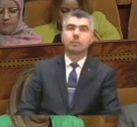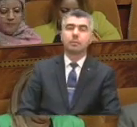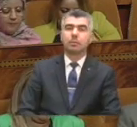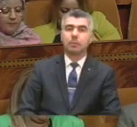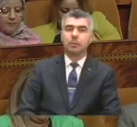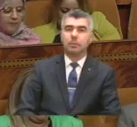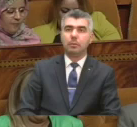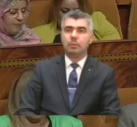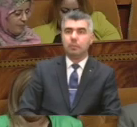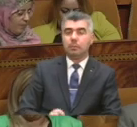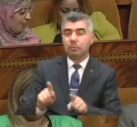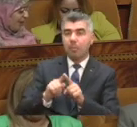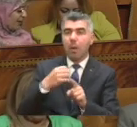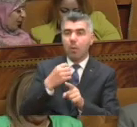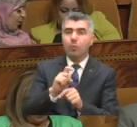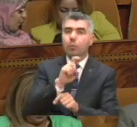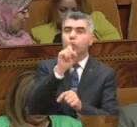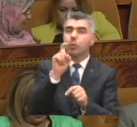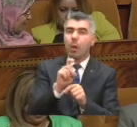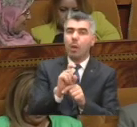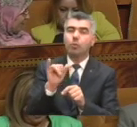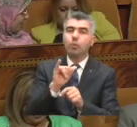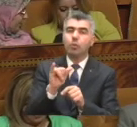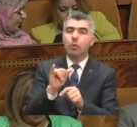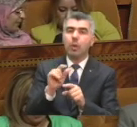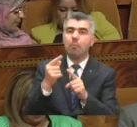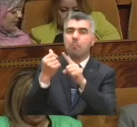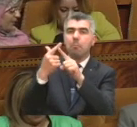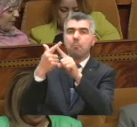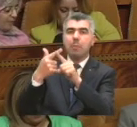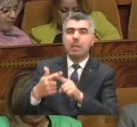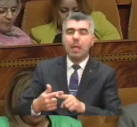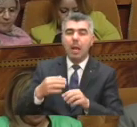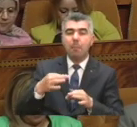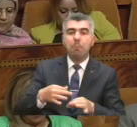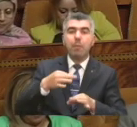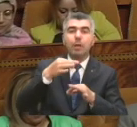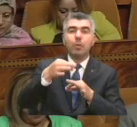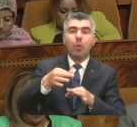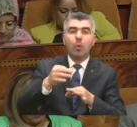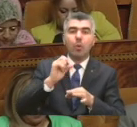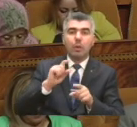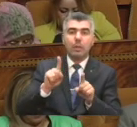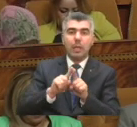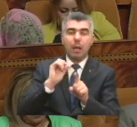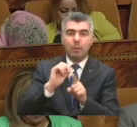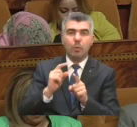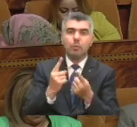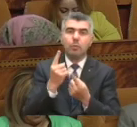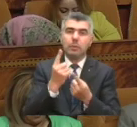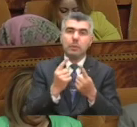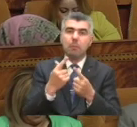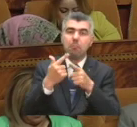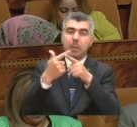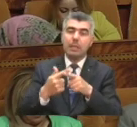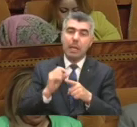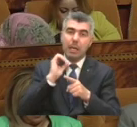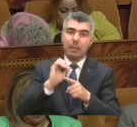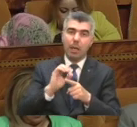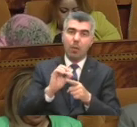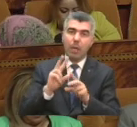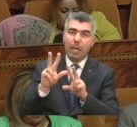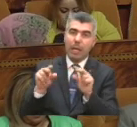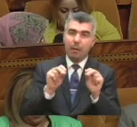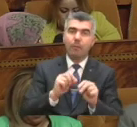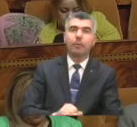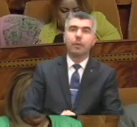من هذا المنطلق نسائلكم، ما هي تكلفة المتر المكعب من المياه المحلات وما يقابلها من المياه شديدة الملوحة؟